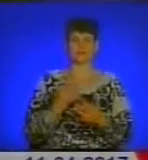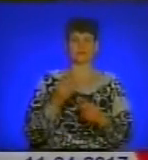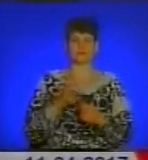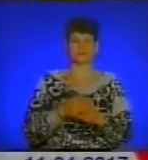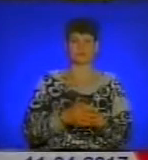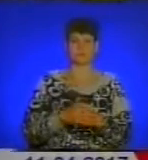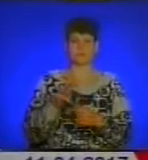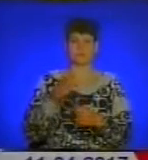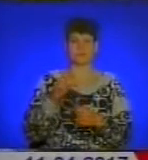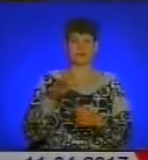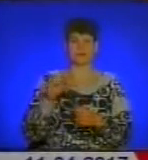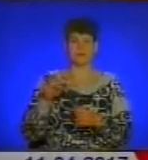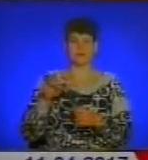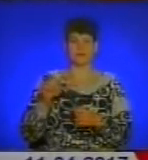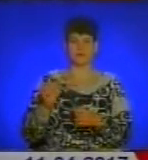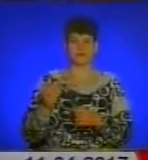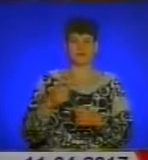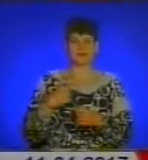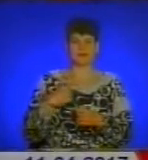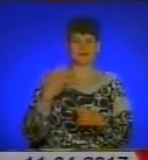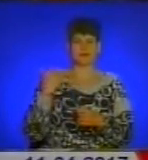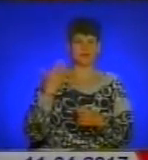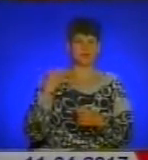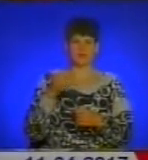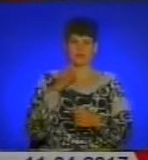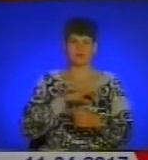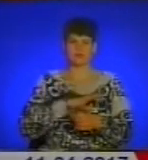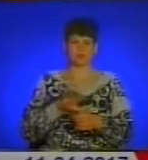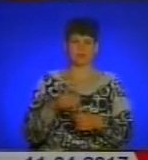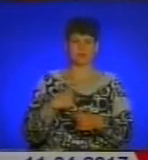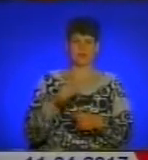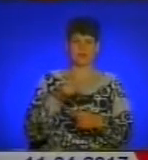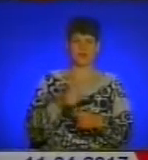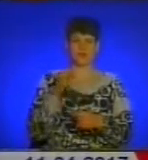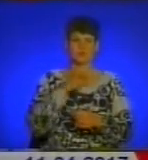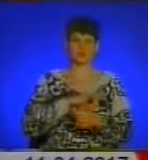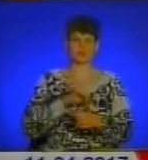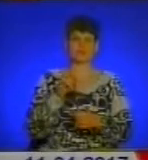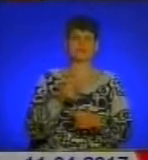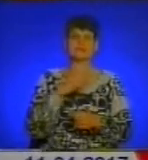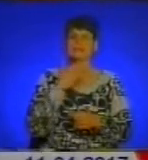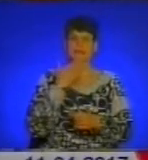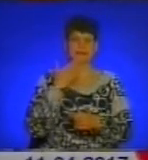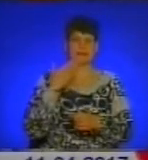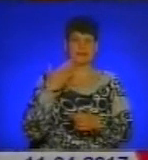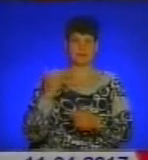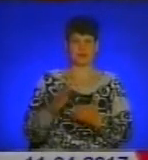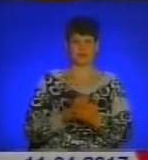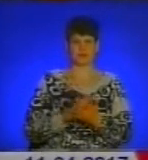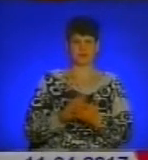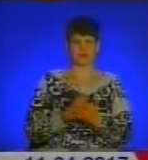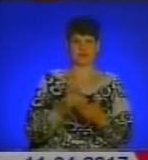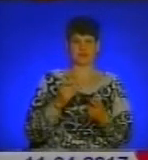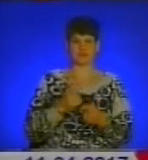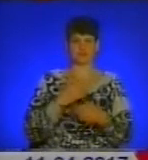вдячні. Метапролол, не знаю. Я ними фактично не користувалася. Але ті, що я користуюся, мені сказали, що їх безкоштовно на